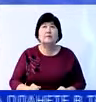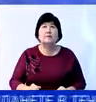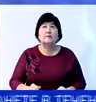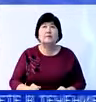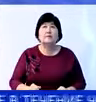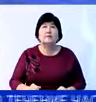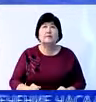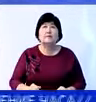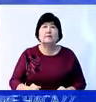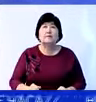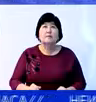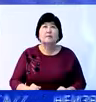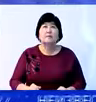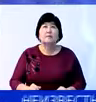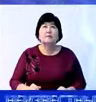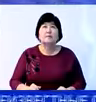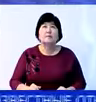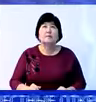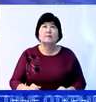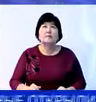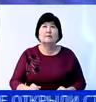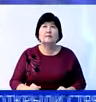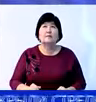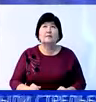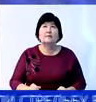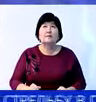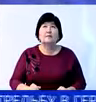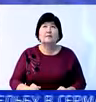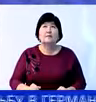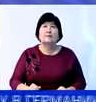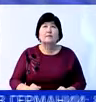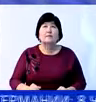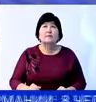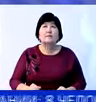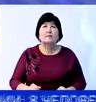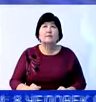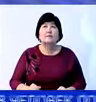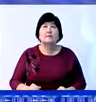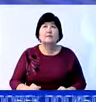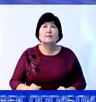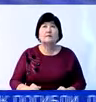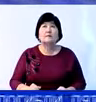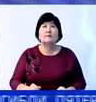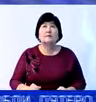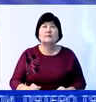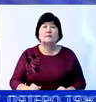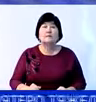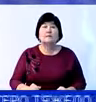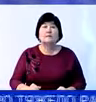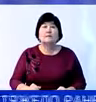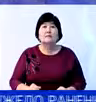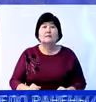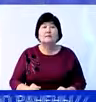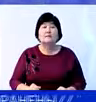Жасымнан жақсыларға жүрдім жақын жаттадым жақсы сөздер жазған ақын. Мен